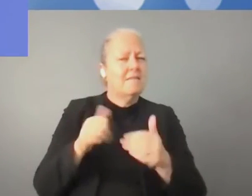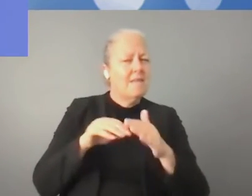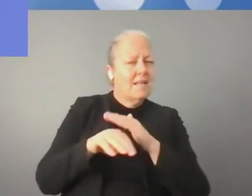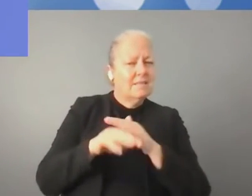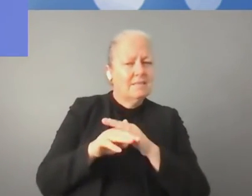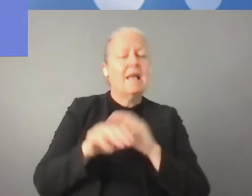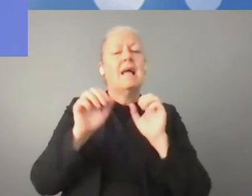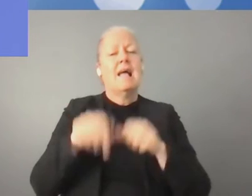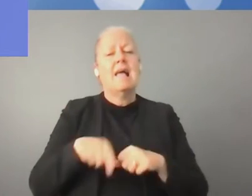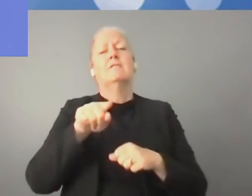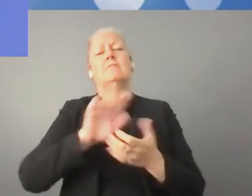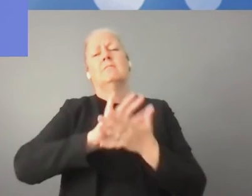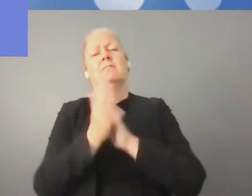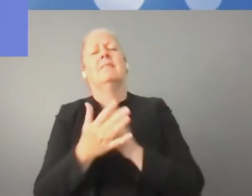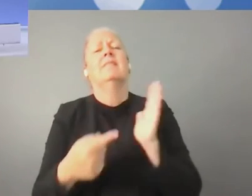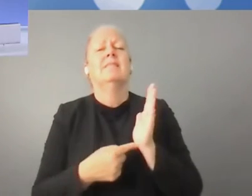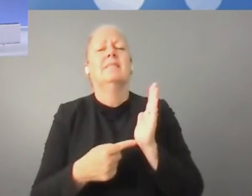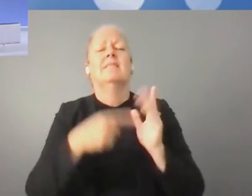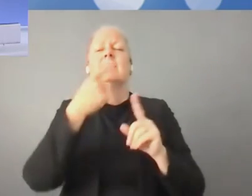для себя.